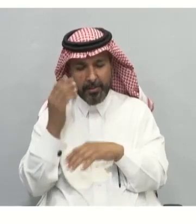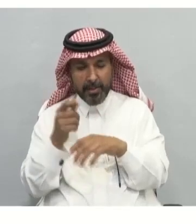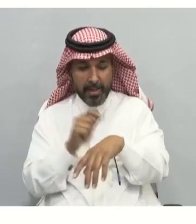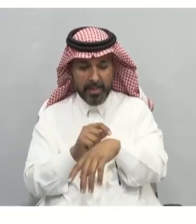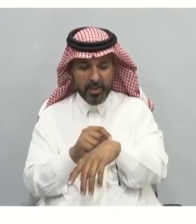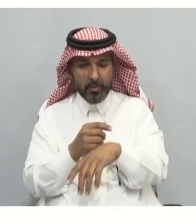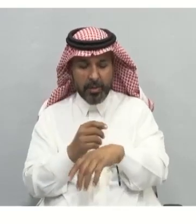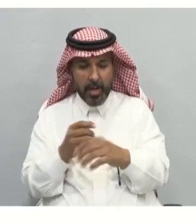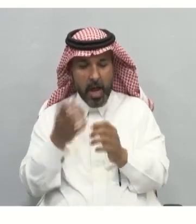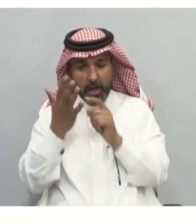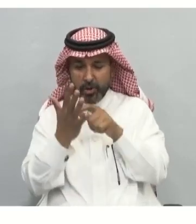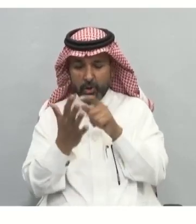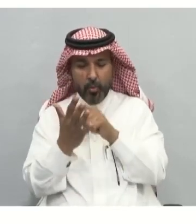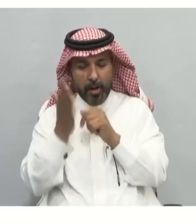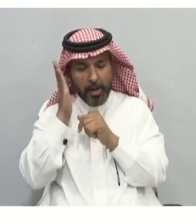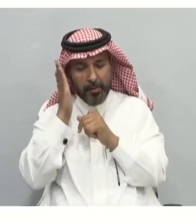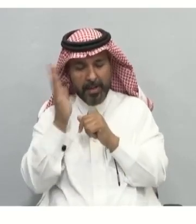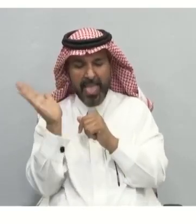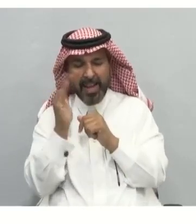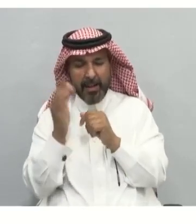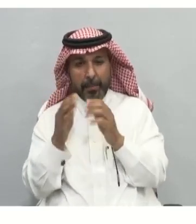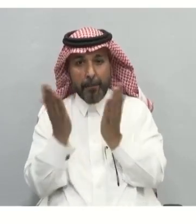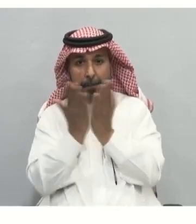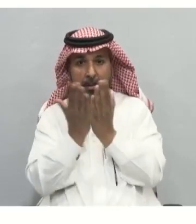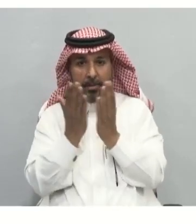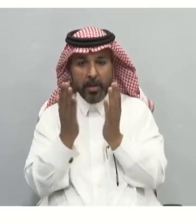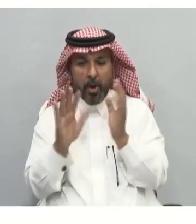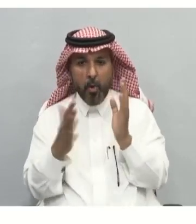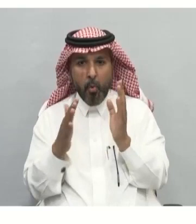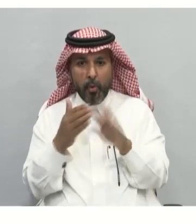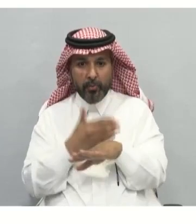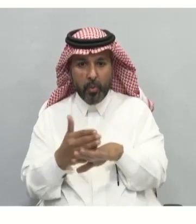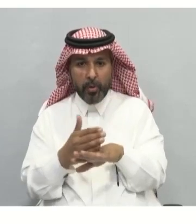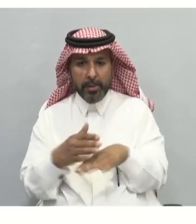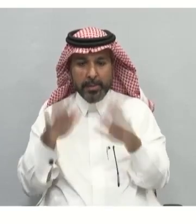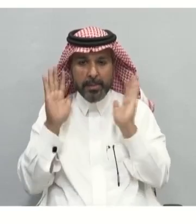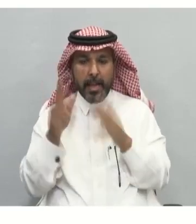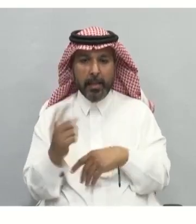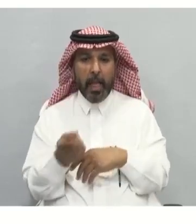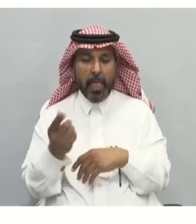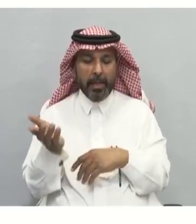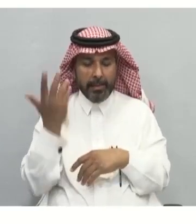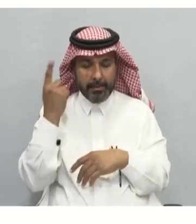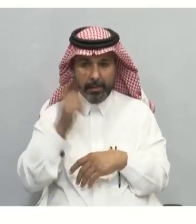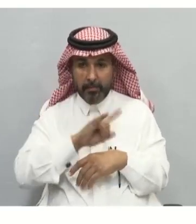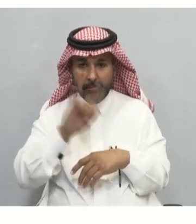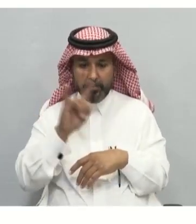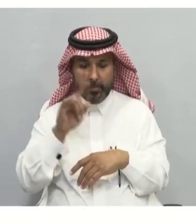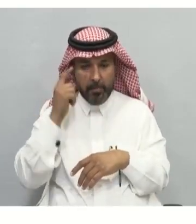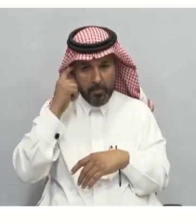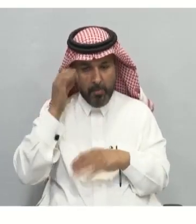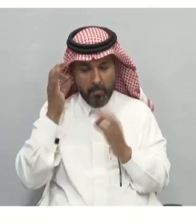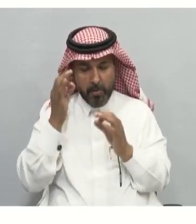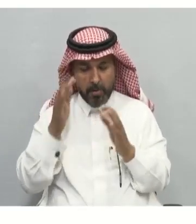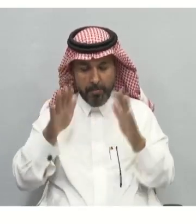صلاه الفجر بل يضعه على وقت الدراسه او على وقت العمل وذلك كله من باب التهاون في تلكم